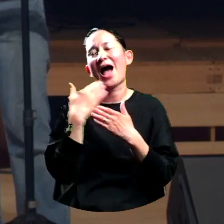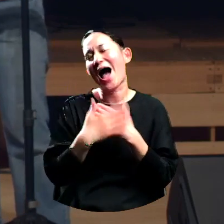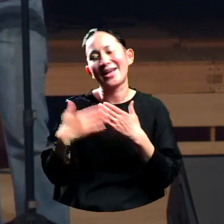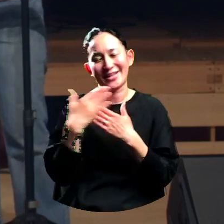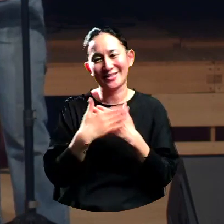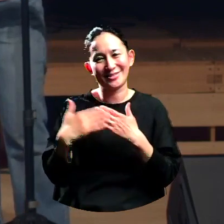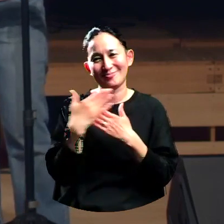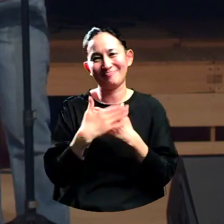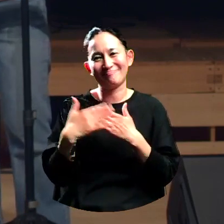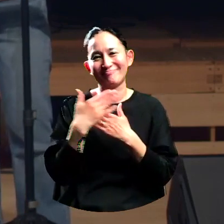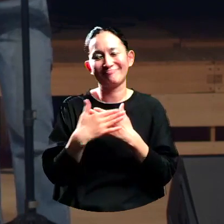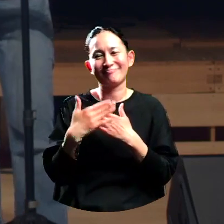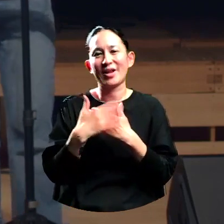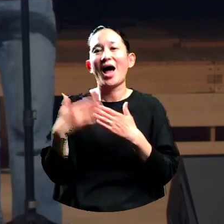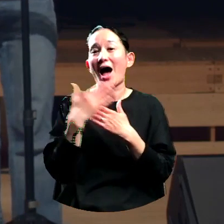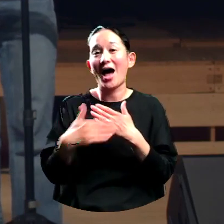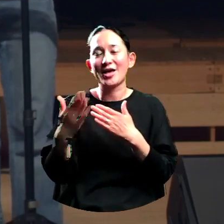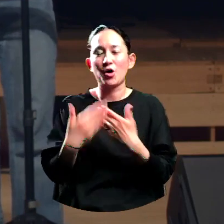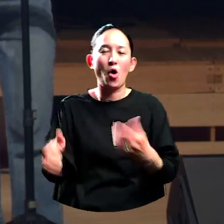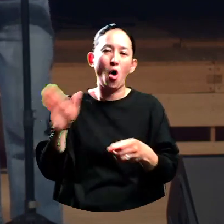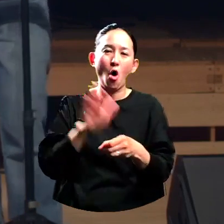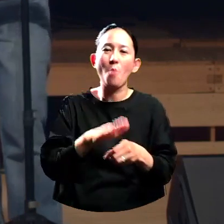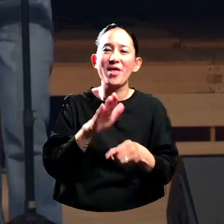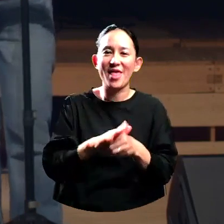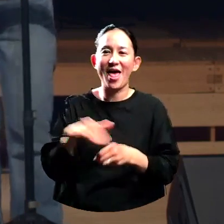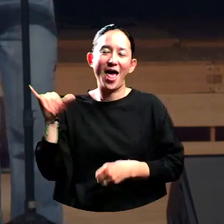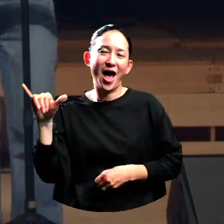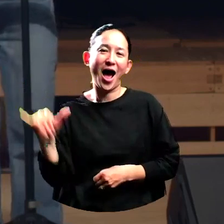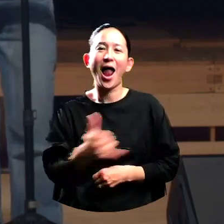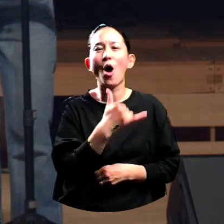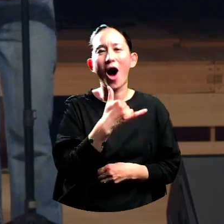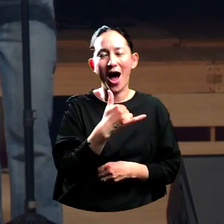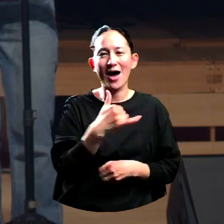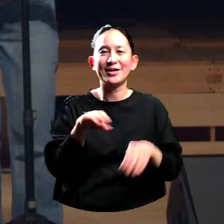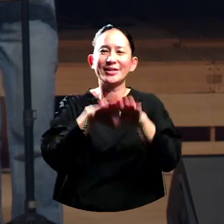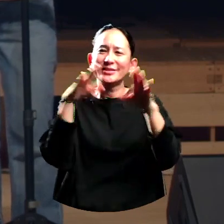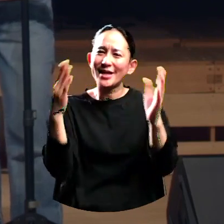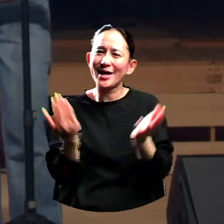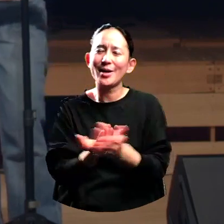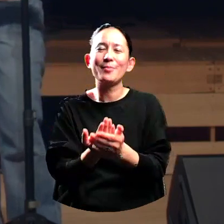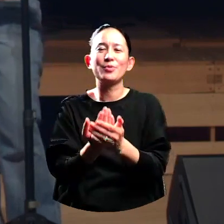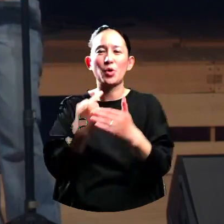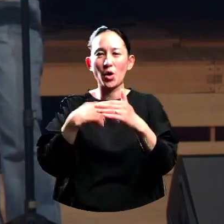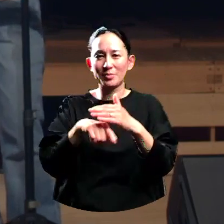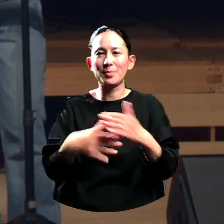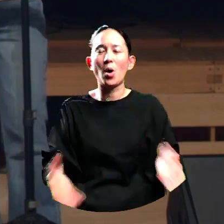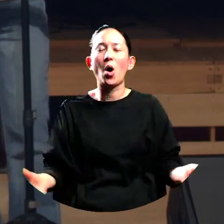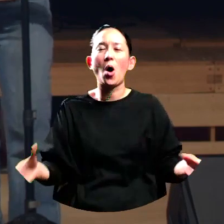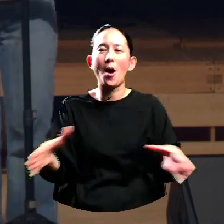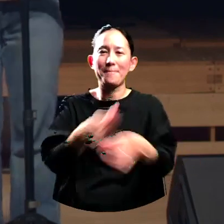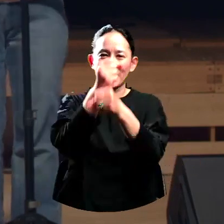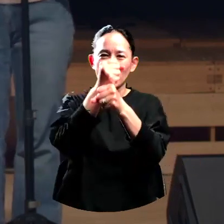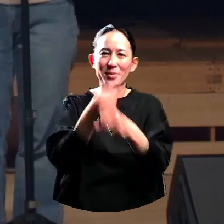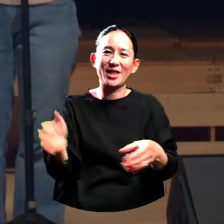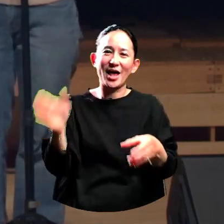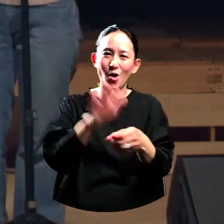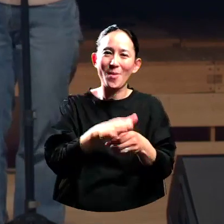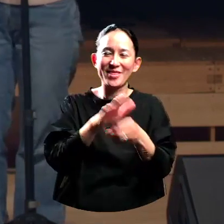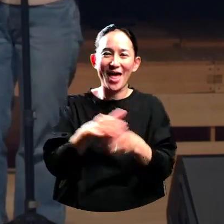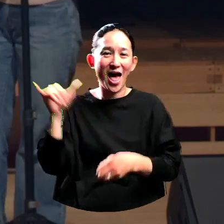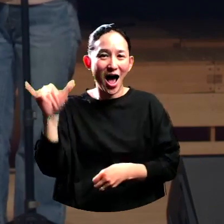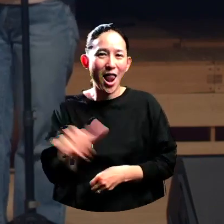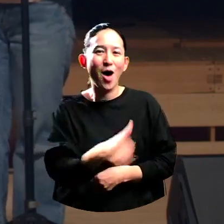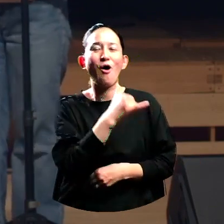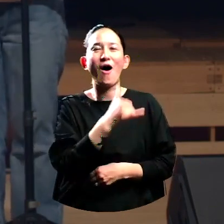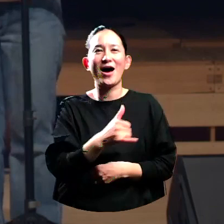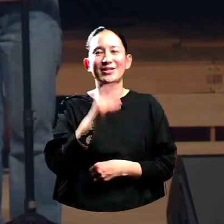is aloha. それらすべての意味を込めてアロハと言い心を込めて挨拶しています。 Right. So